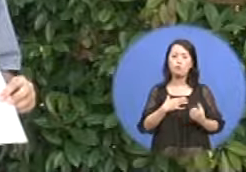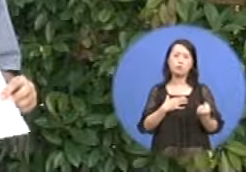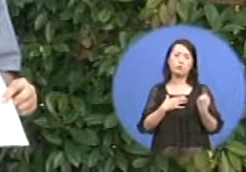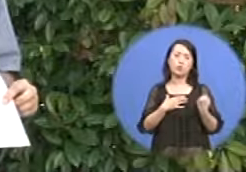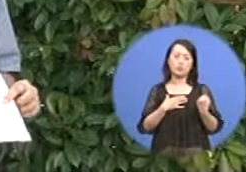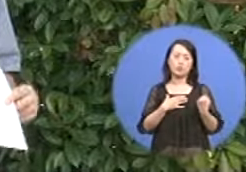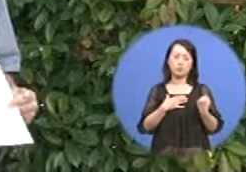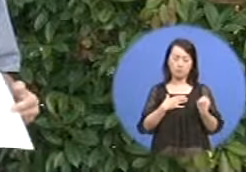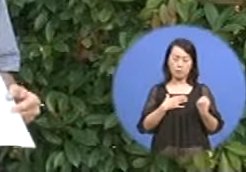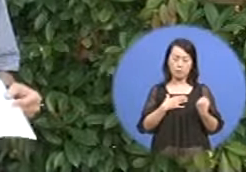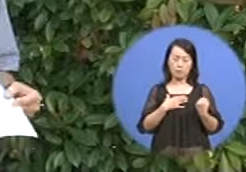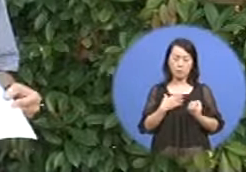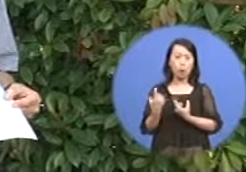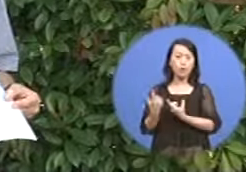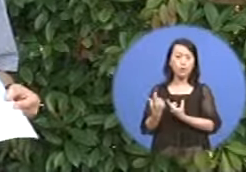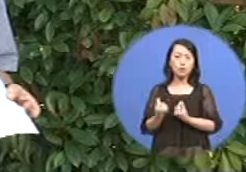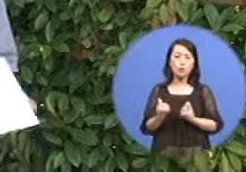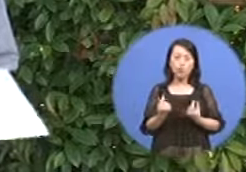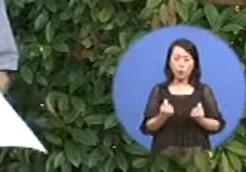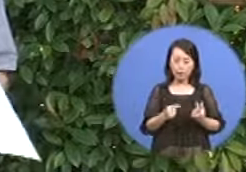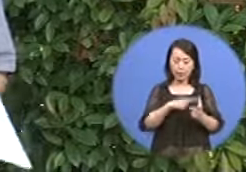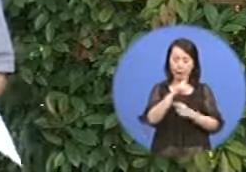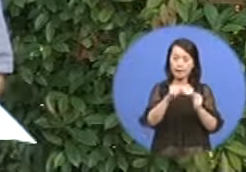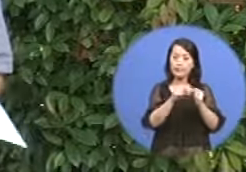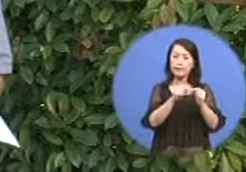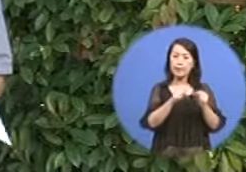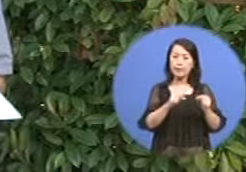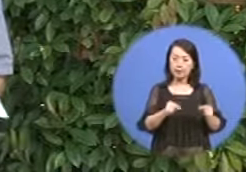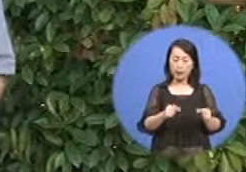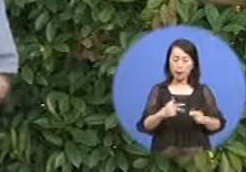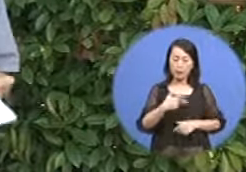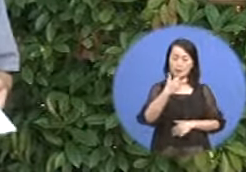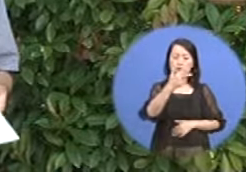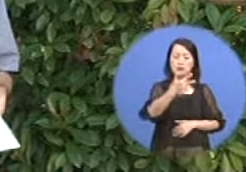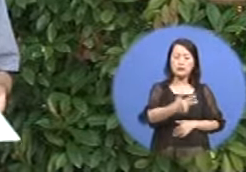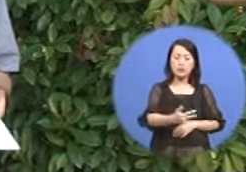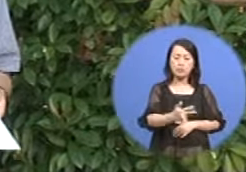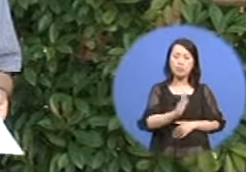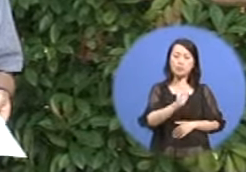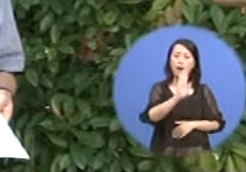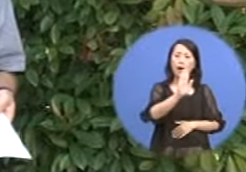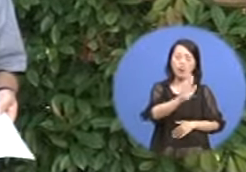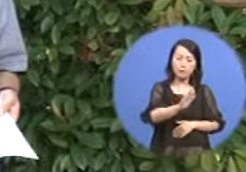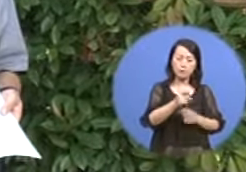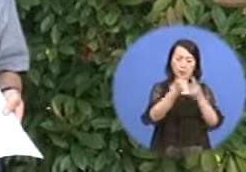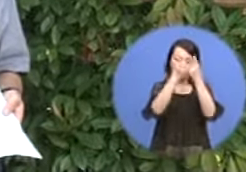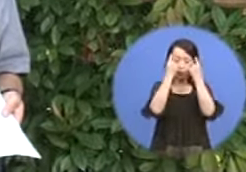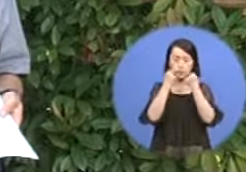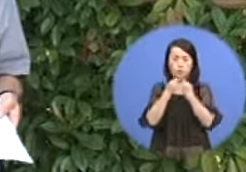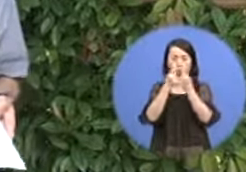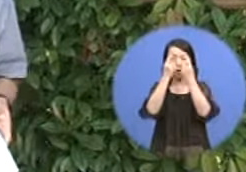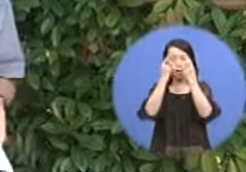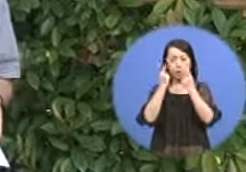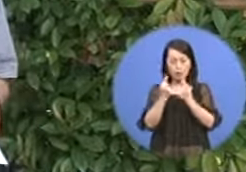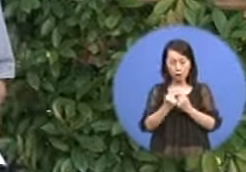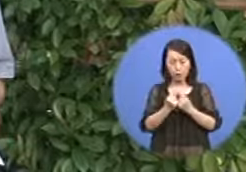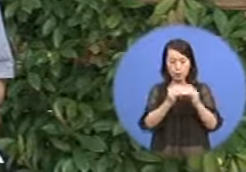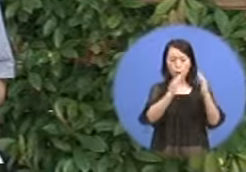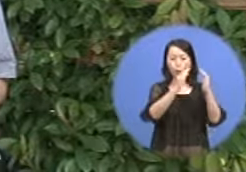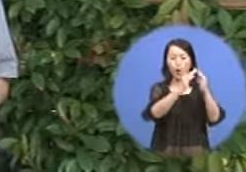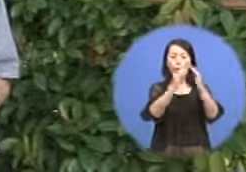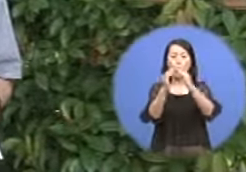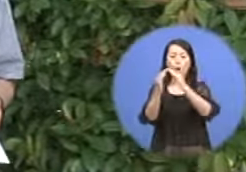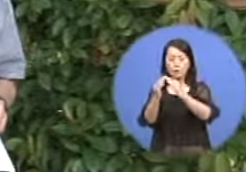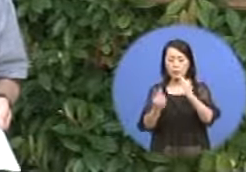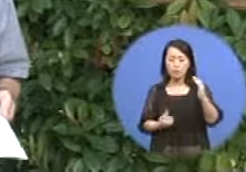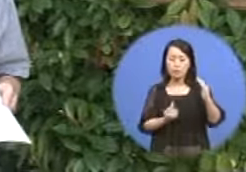。こういう、診断結果を1週間後ぐらいにそれぞれの診断させていただいたお宅に